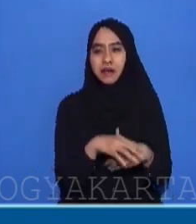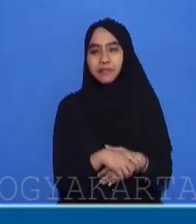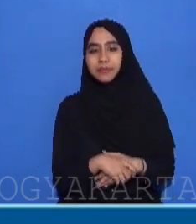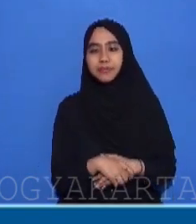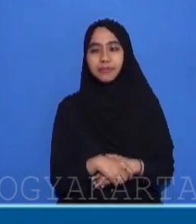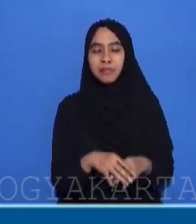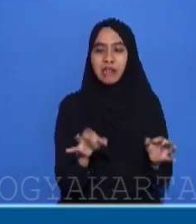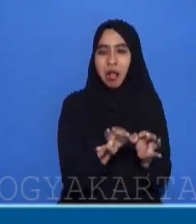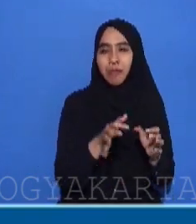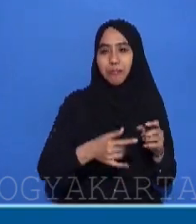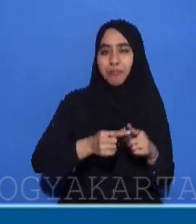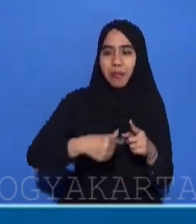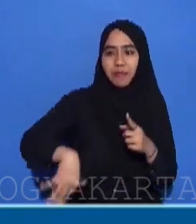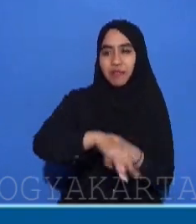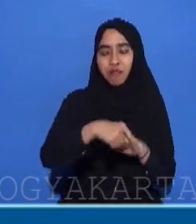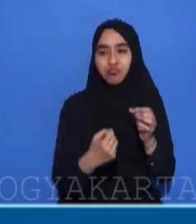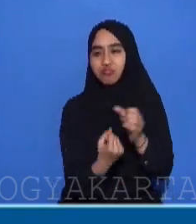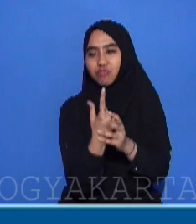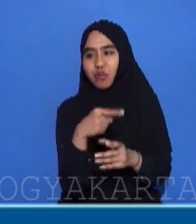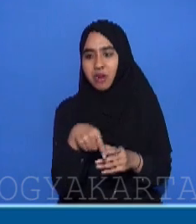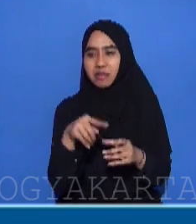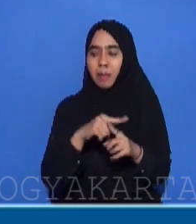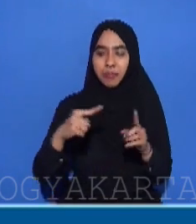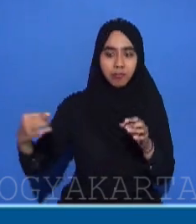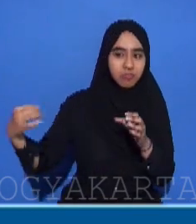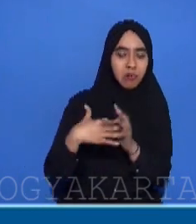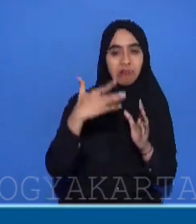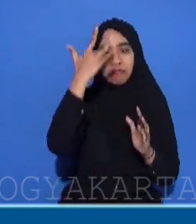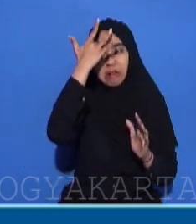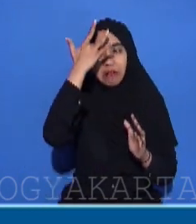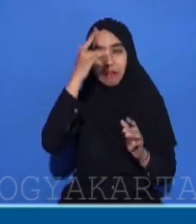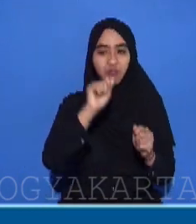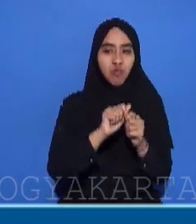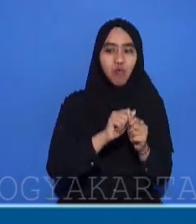pamp Ma ananging sesakit ingang